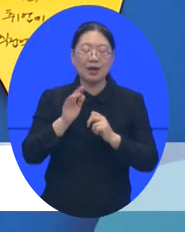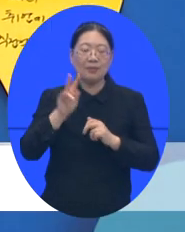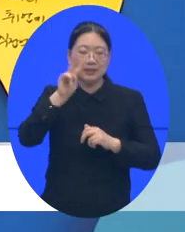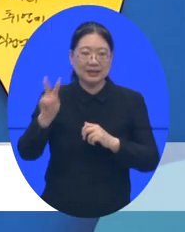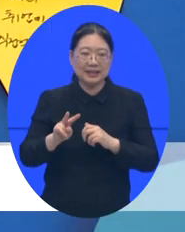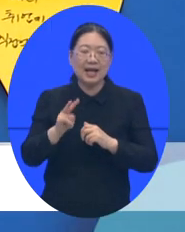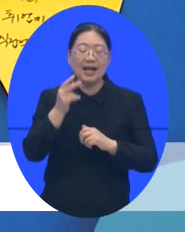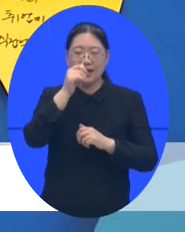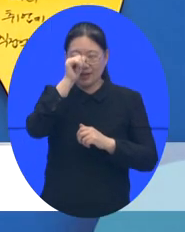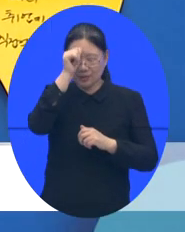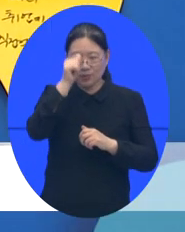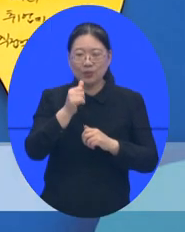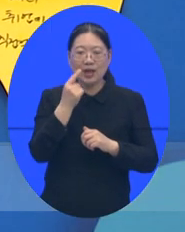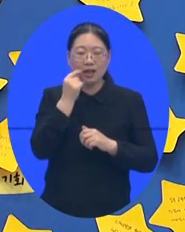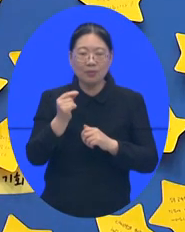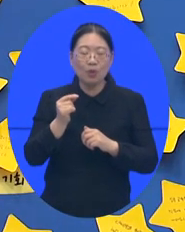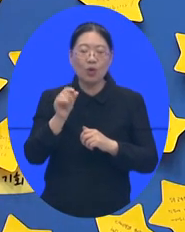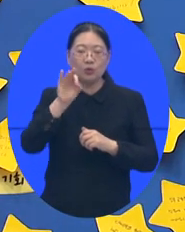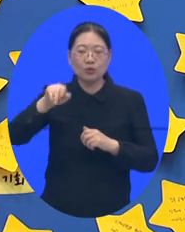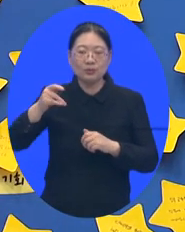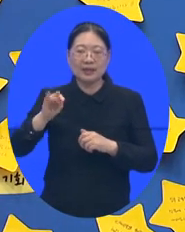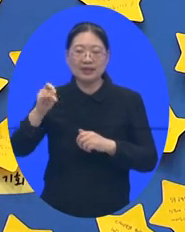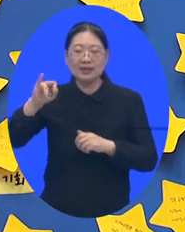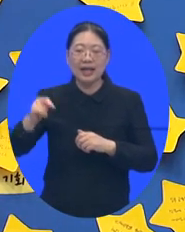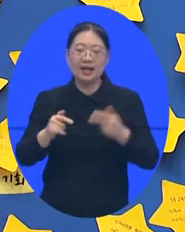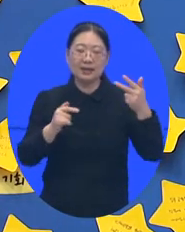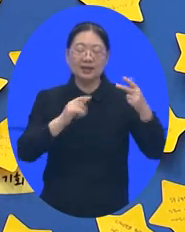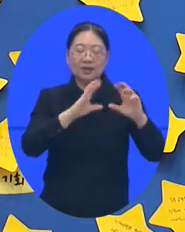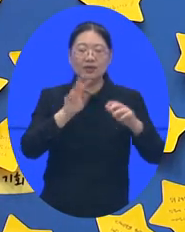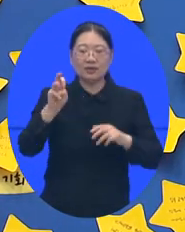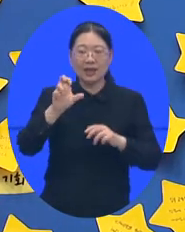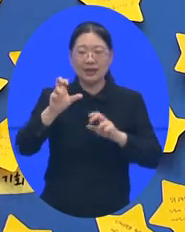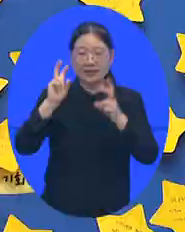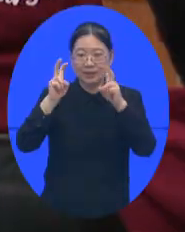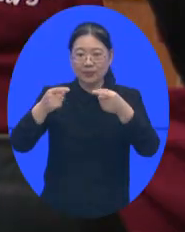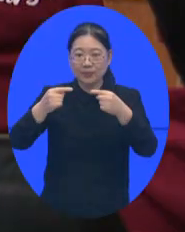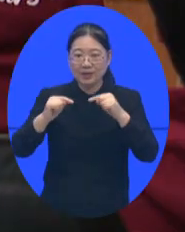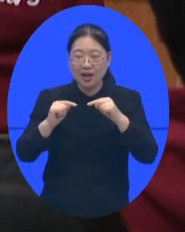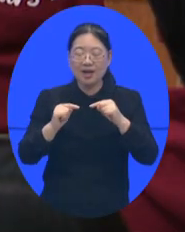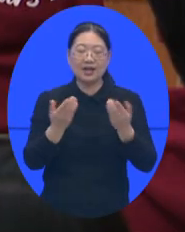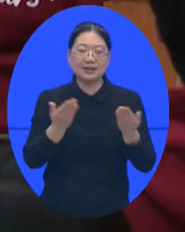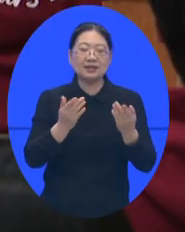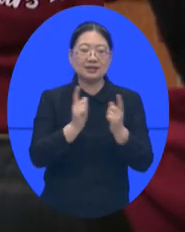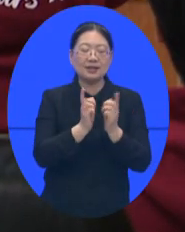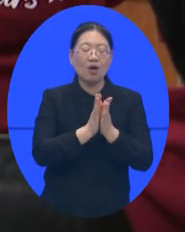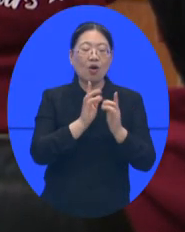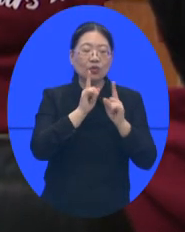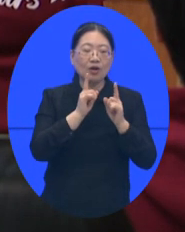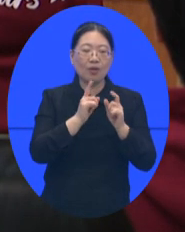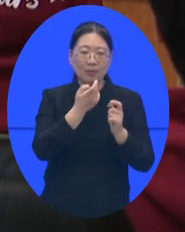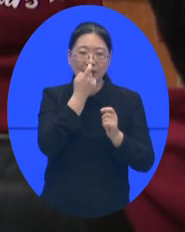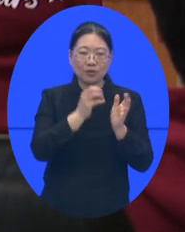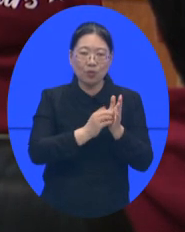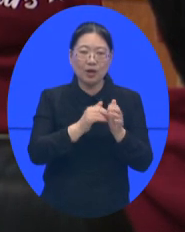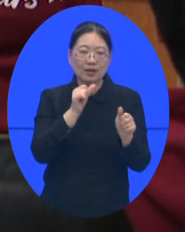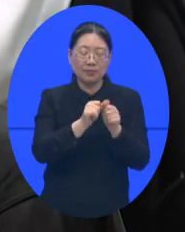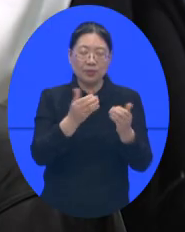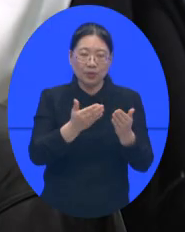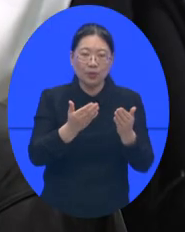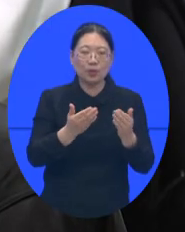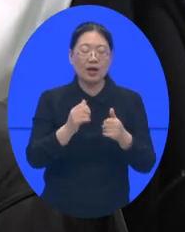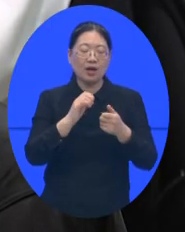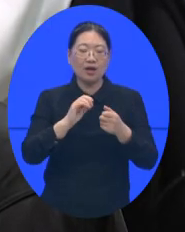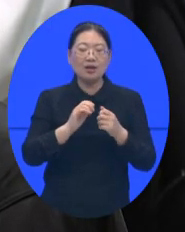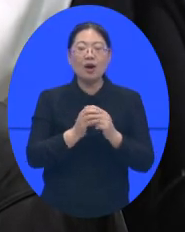인도 일본 우즈베키스탄 등 7개국 35개 기업이 참여 실무 언어와 직무 교육 멘토링 기업